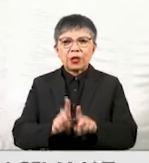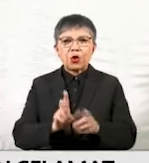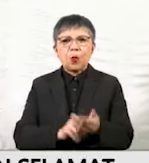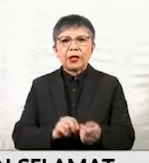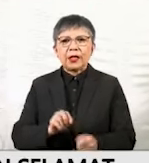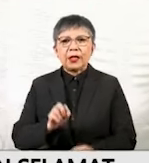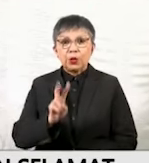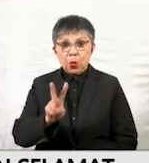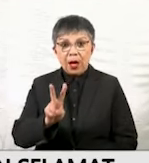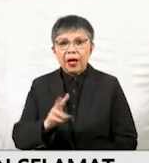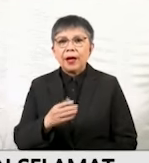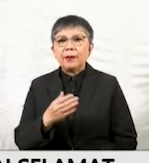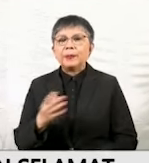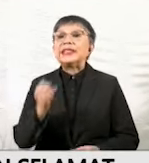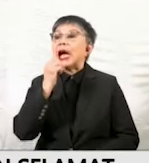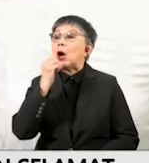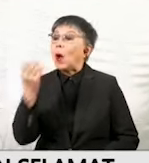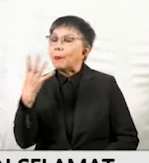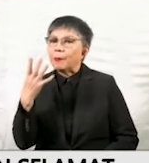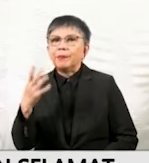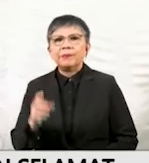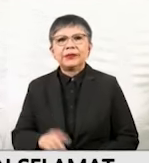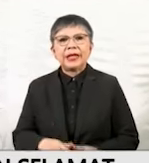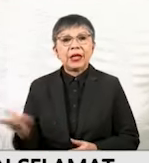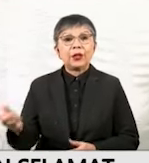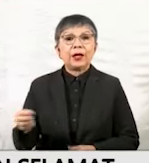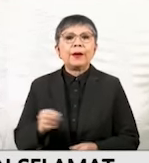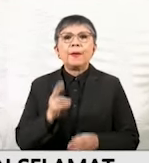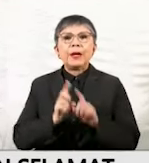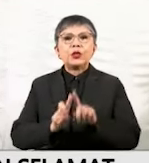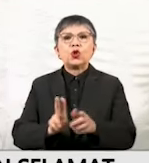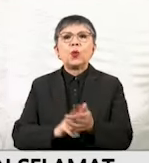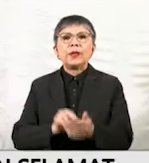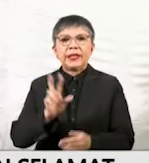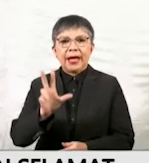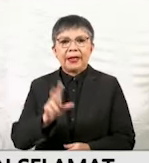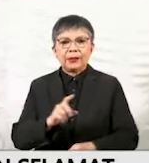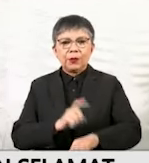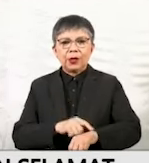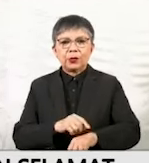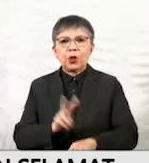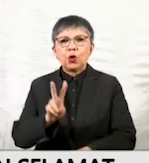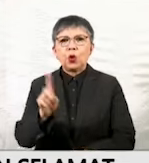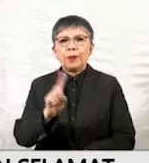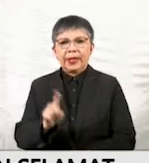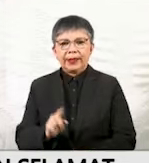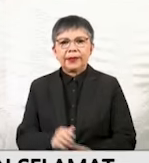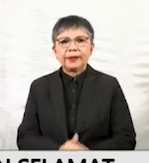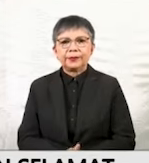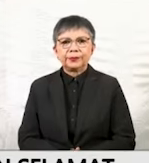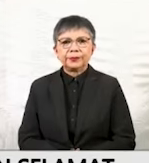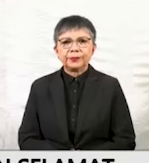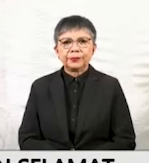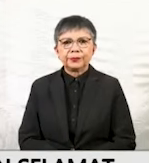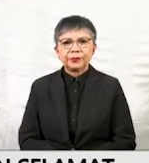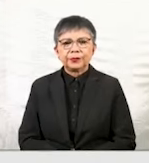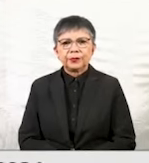nomor urut du untuk menjawab pertanyaan yang diajukan oleh paslon nomor urut 3 waktu anda 2 menit semenjak